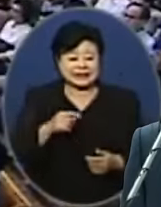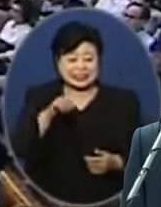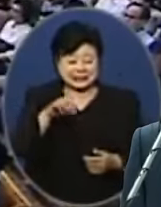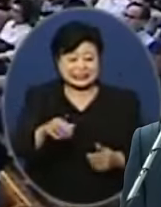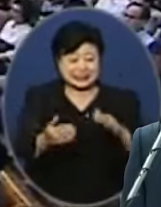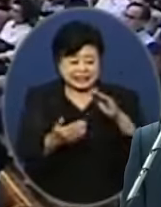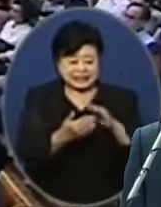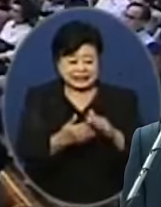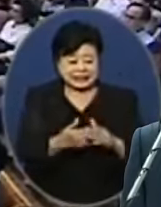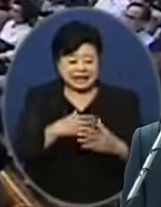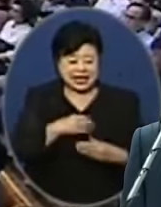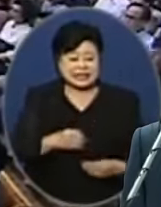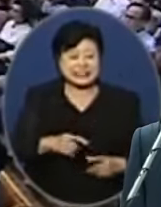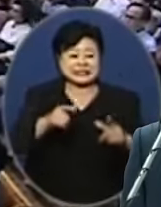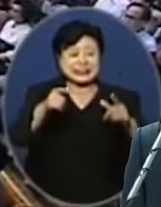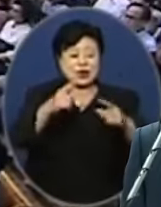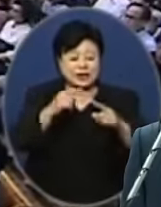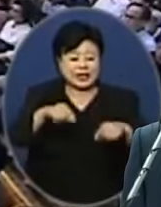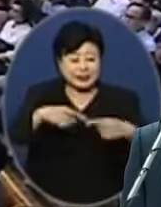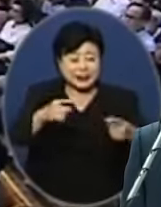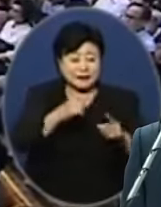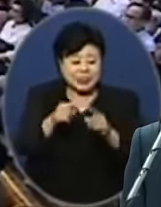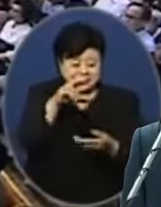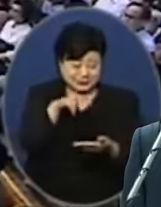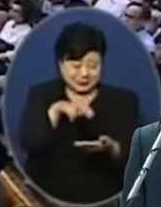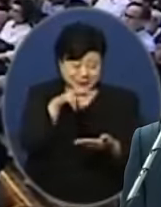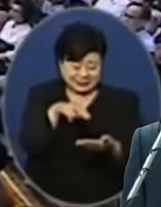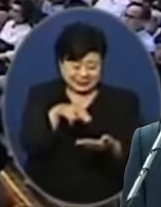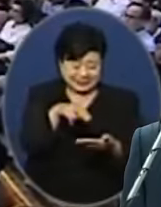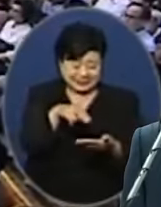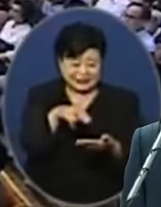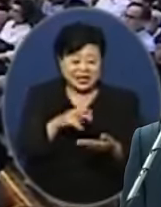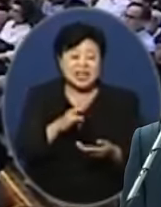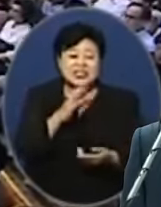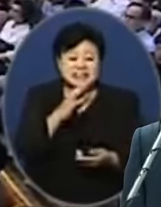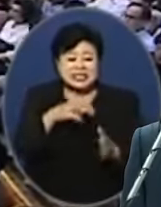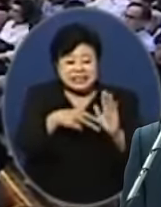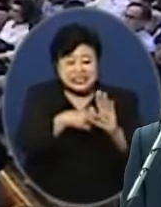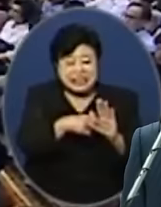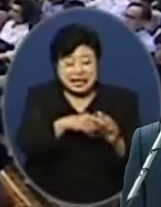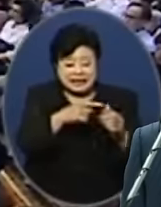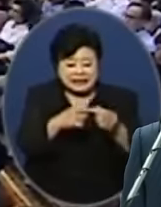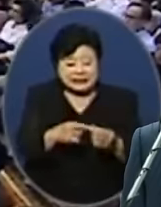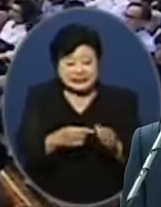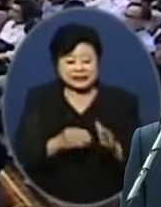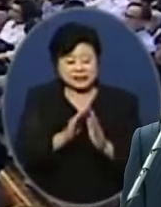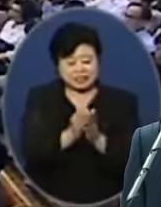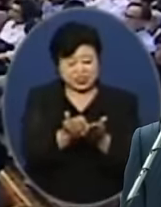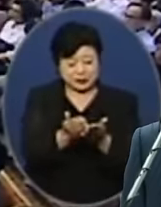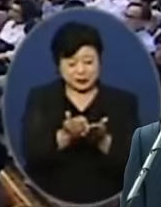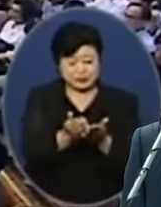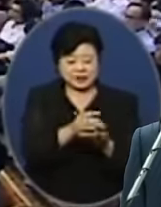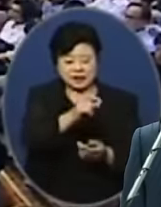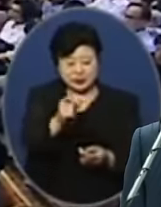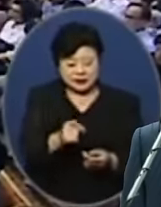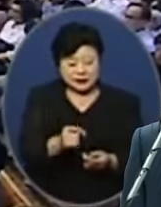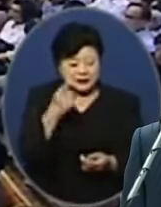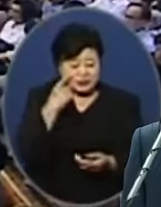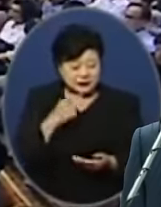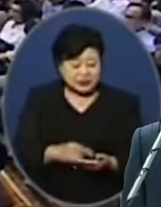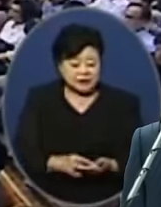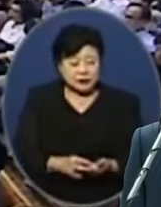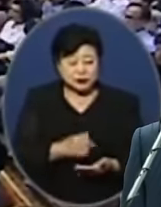늘 하시던 대로 회당에 들어가서 성경을 읽으려고 쓰심에 선지자 이사야의 글을 들이거늘 책을 펴서 이렇게 기록된 대를